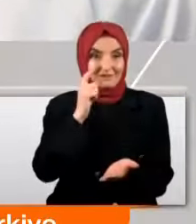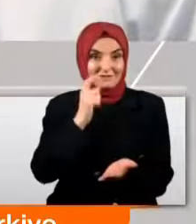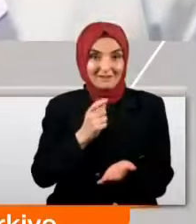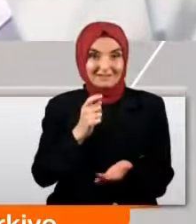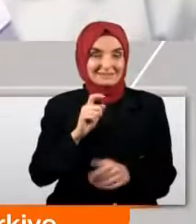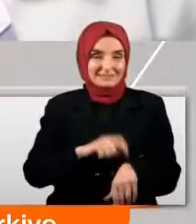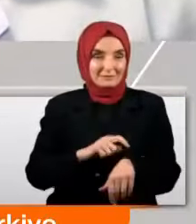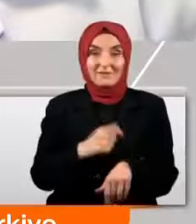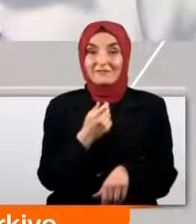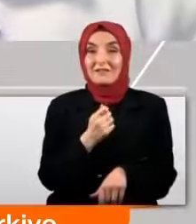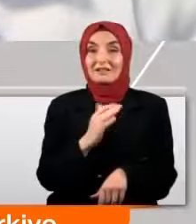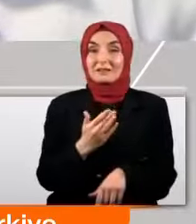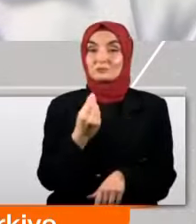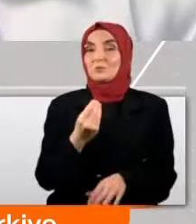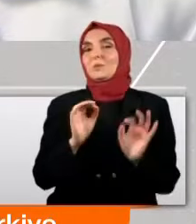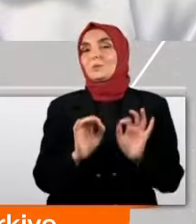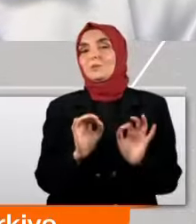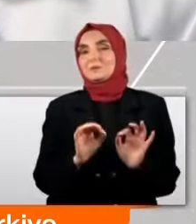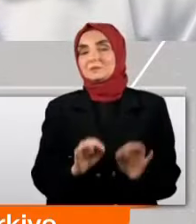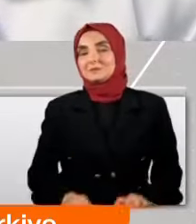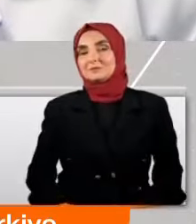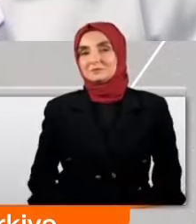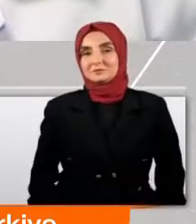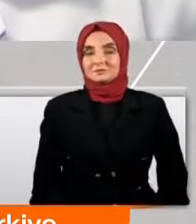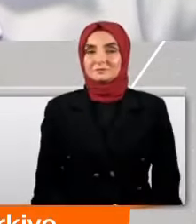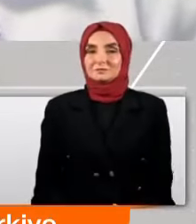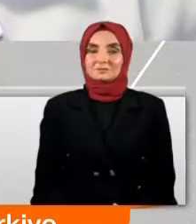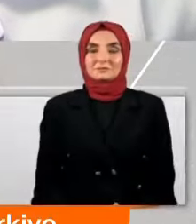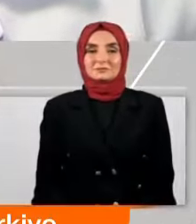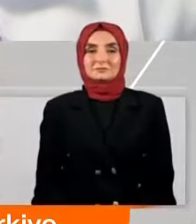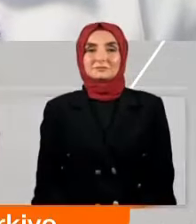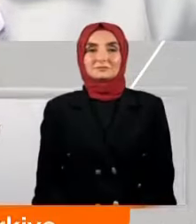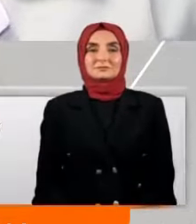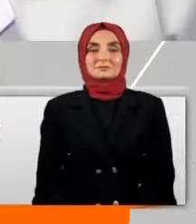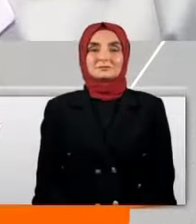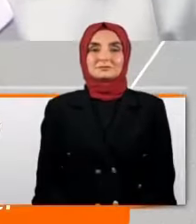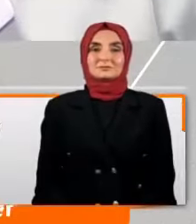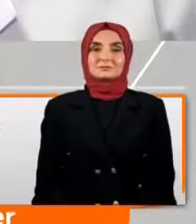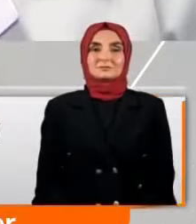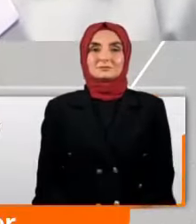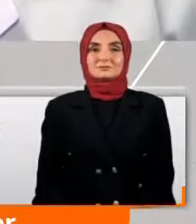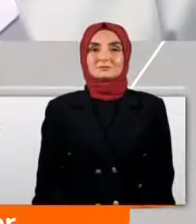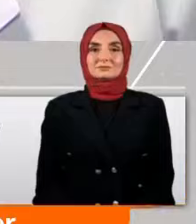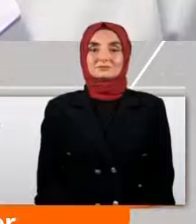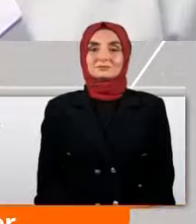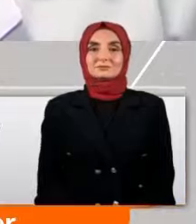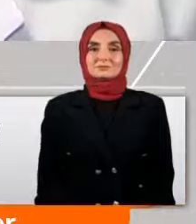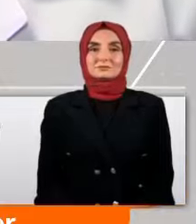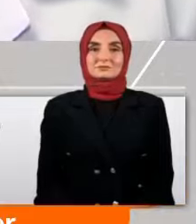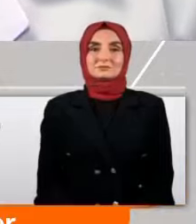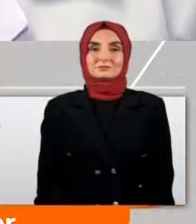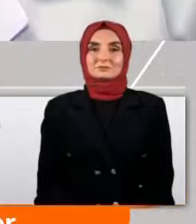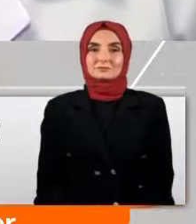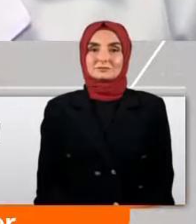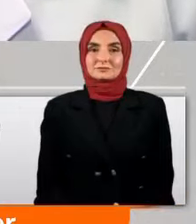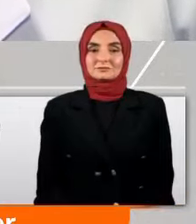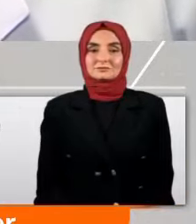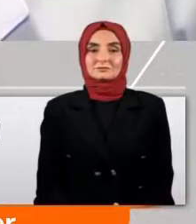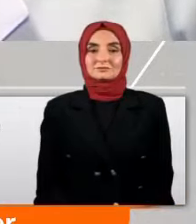an 150-200 lira bandının altındaki ballar akılda şüphe oluşturabilir. Bu yüzden bal alırken özellikle kendini